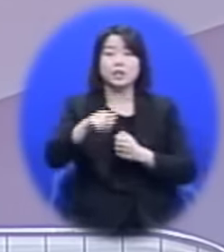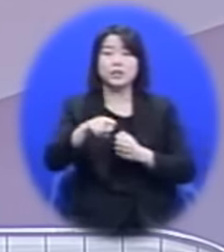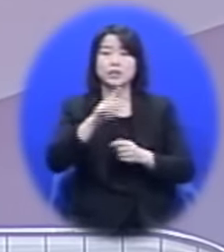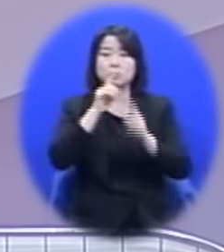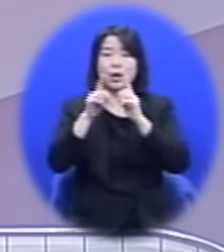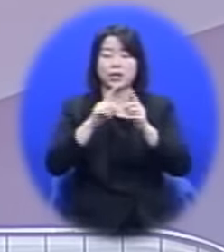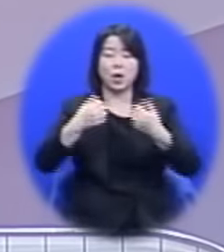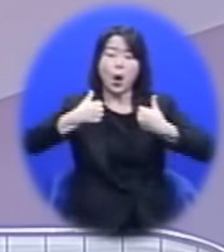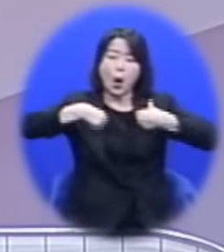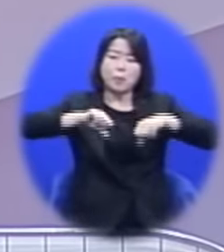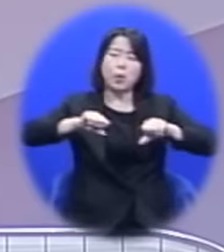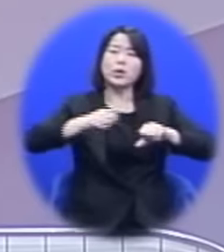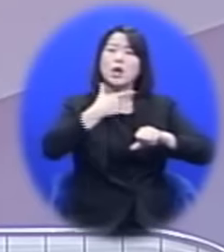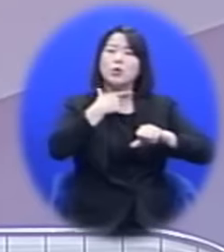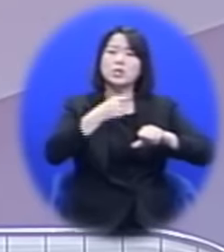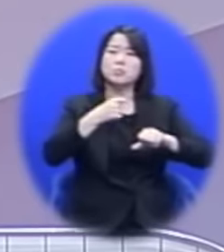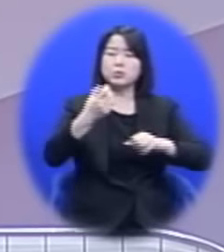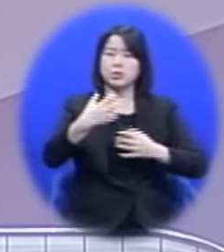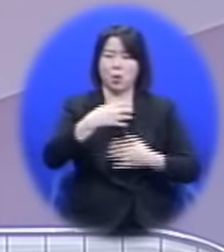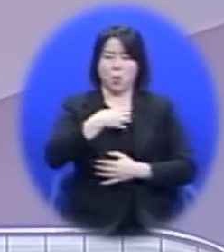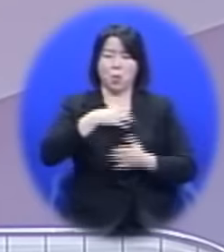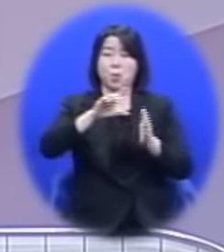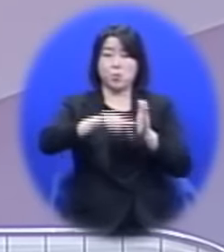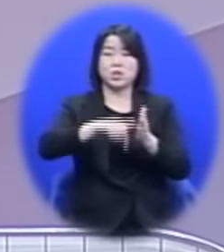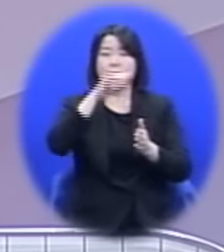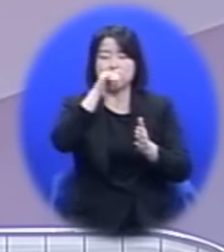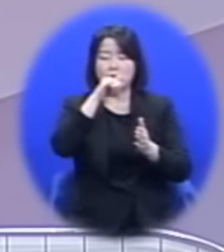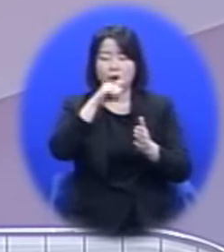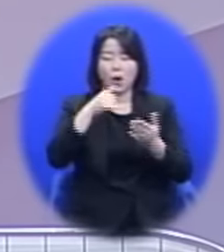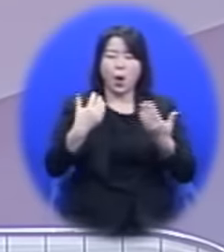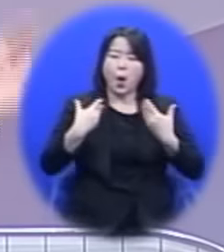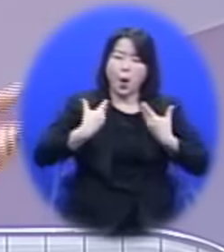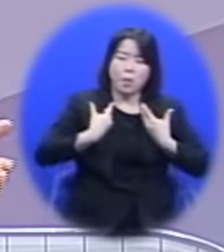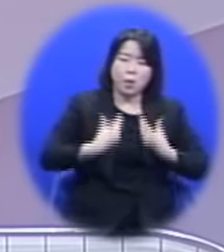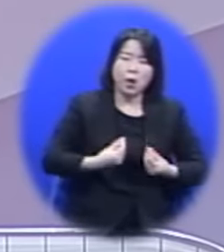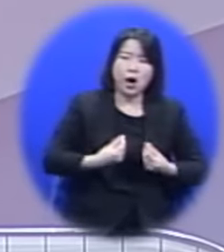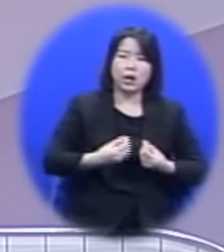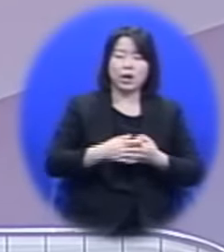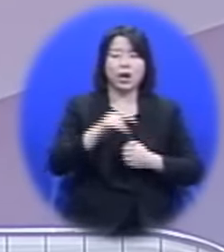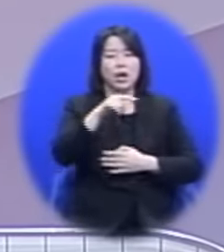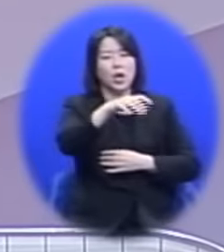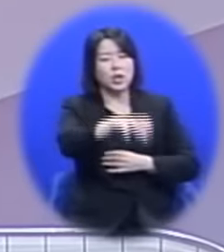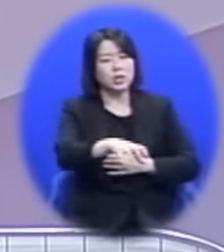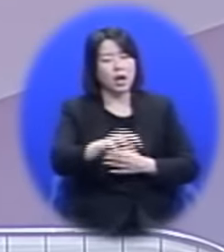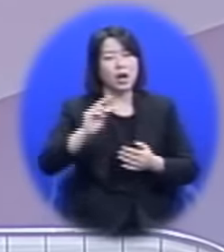포기할 위기가 온다는 거예요. 돌아갈까? 그만둘까? 여기서 그냥 살까?